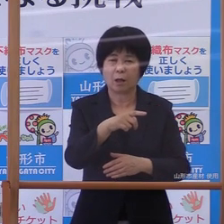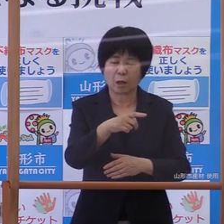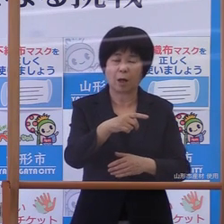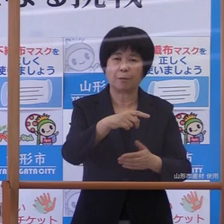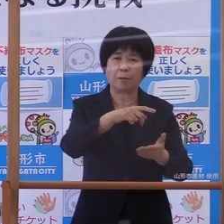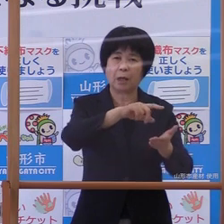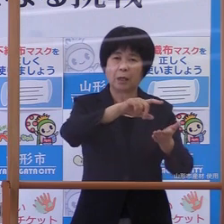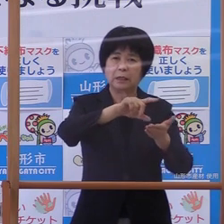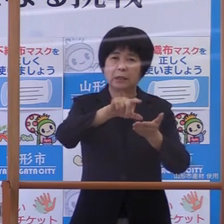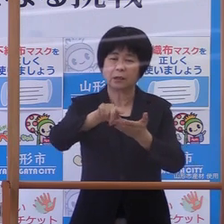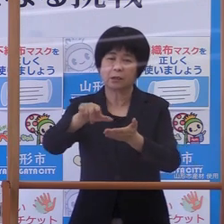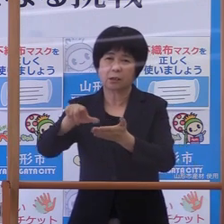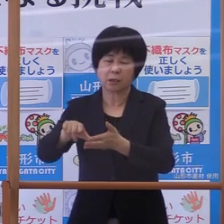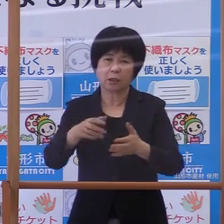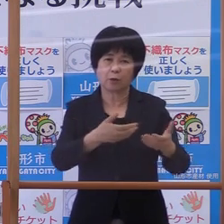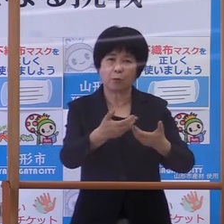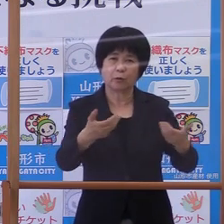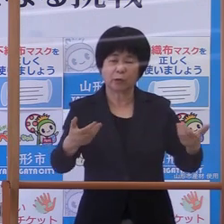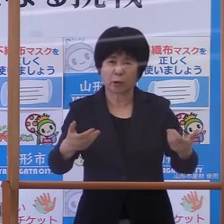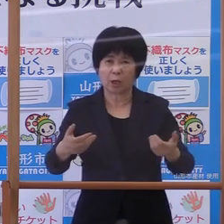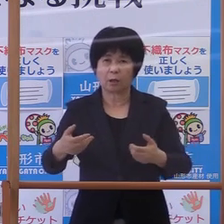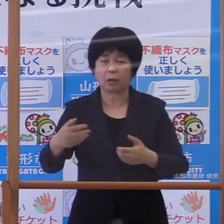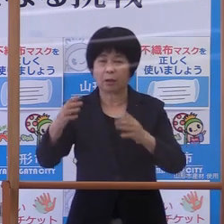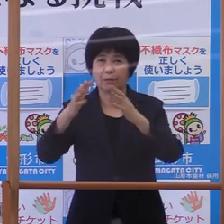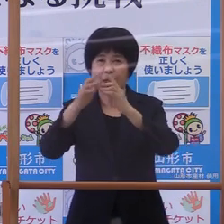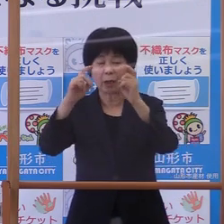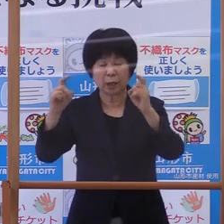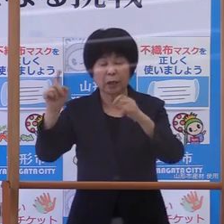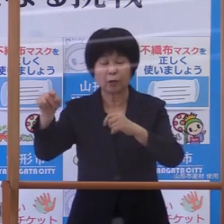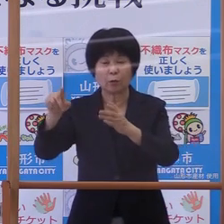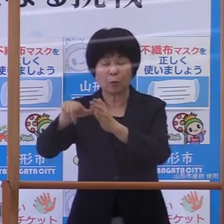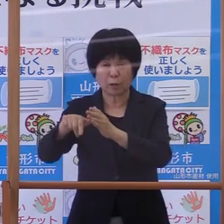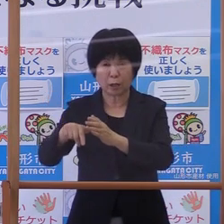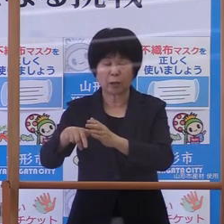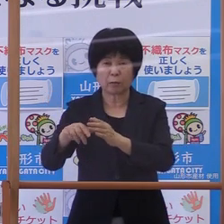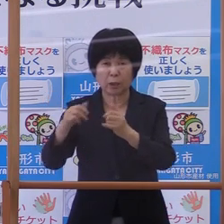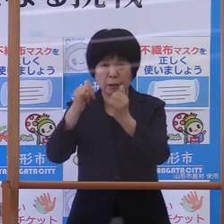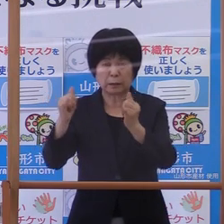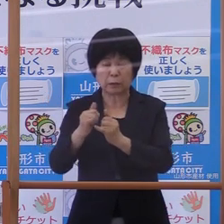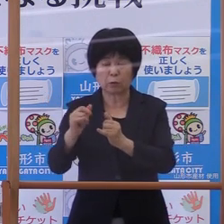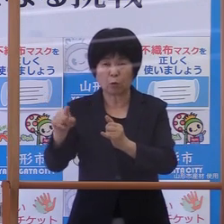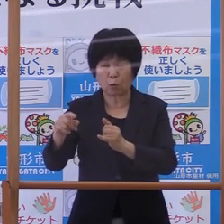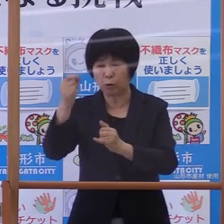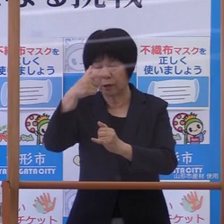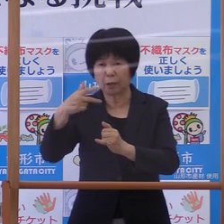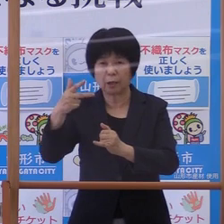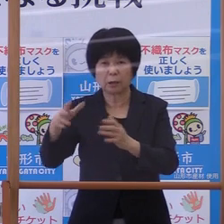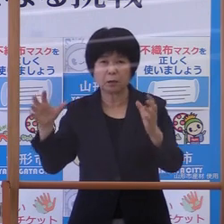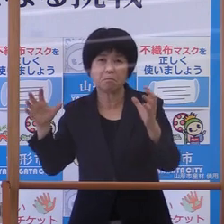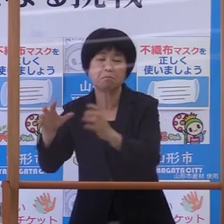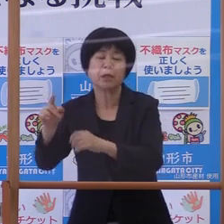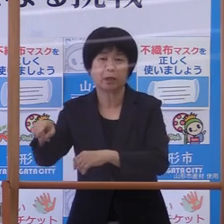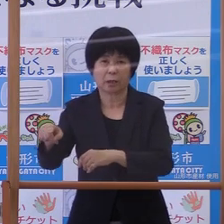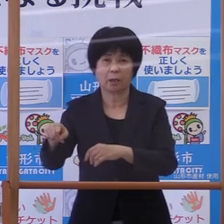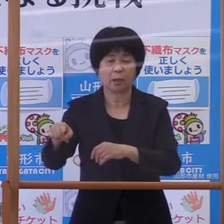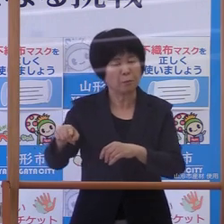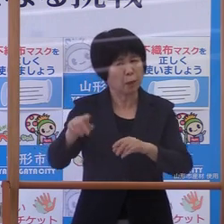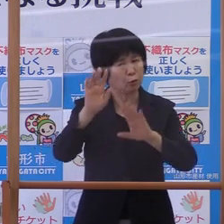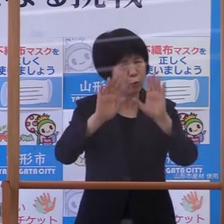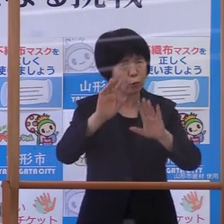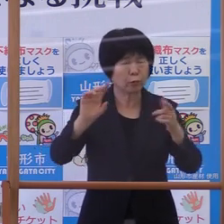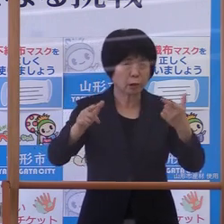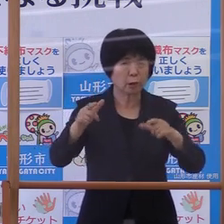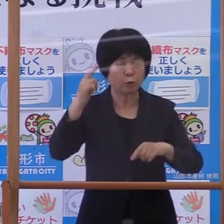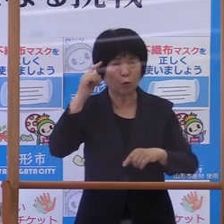、宮城県だと仙台市にやはりかなりの人口の塊がおりますので、ちょっと状況は違うのかなと思いますけれ